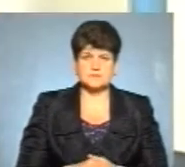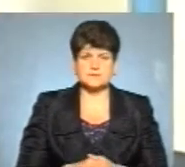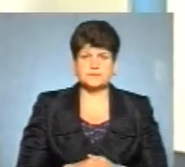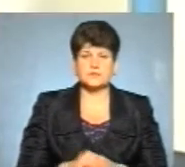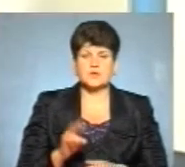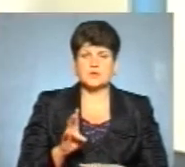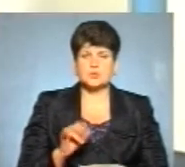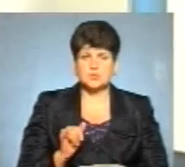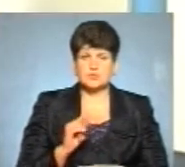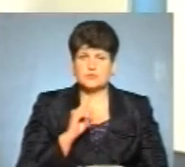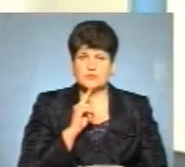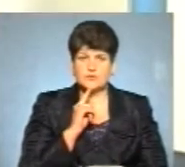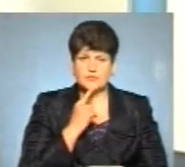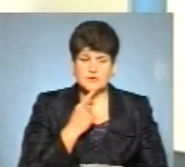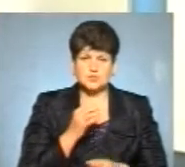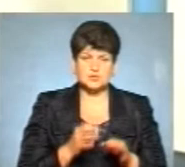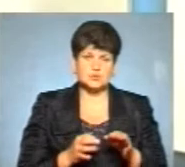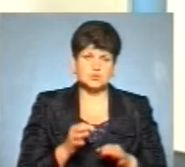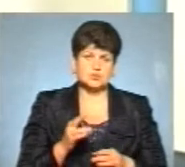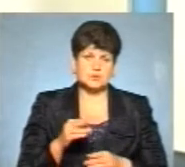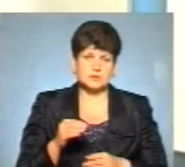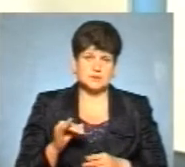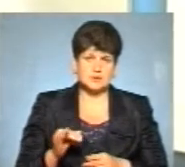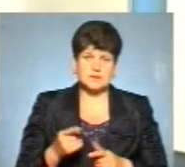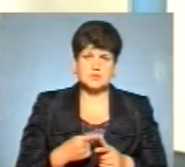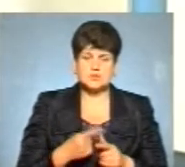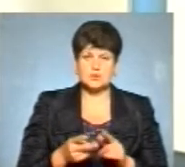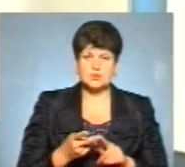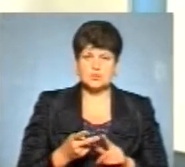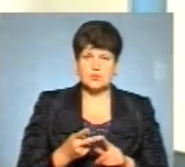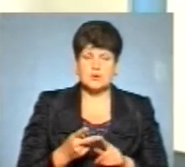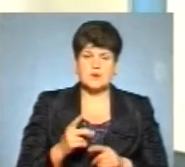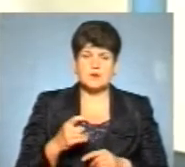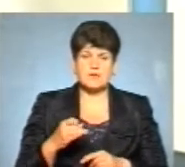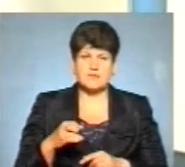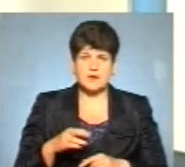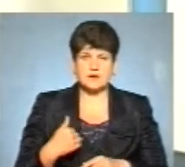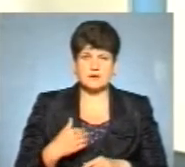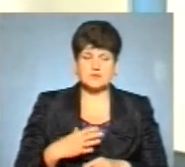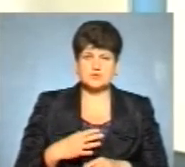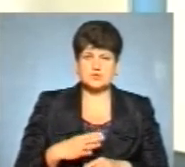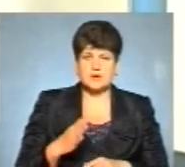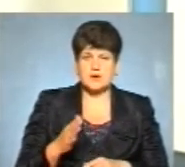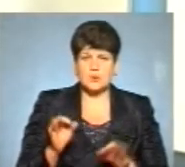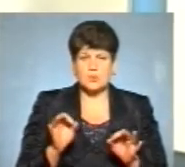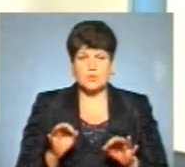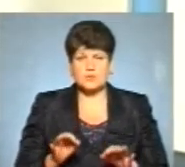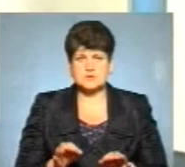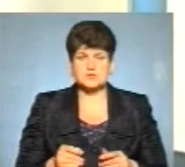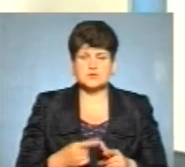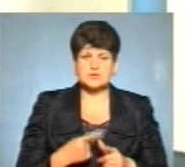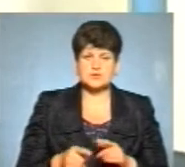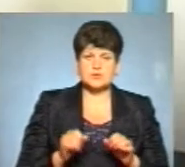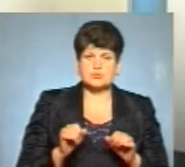Ну, тяжко судити, чи друга хвиля нас чекає на осінь, чи, можливо,